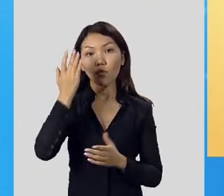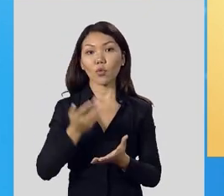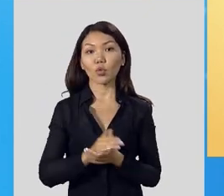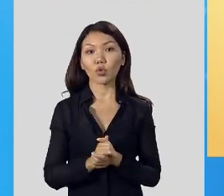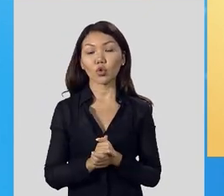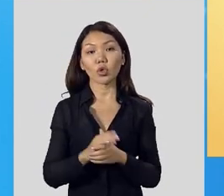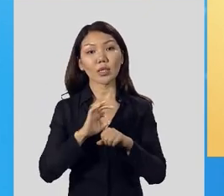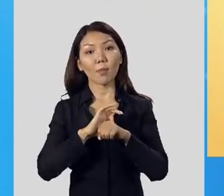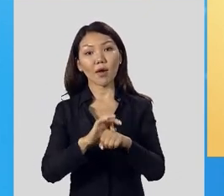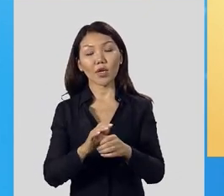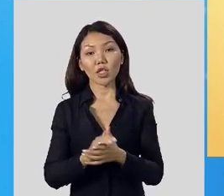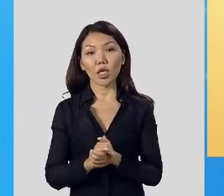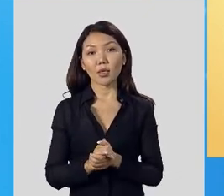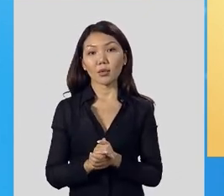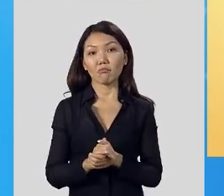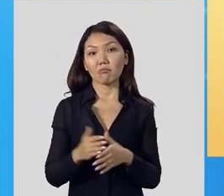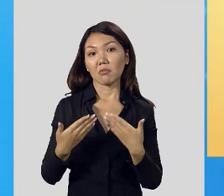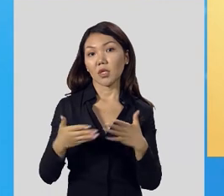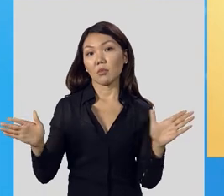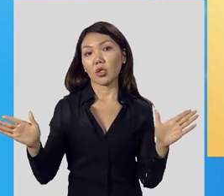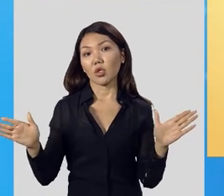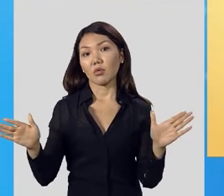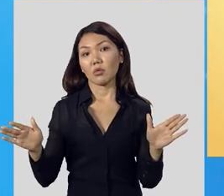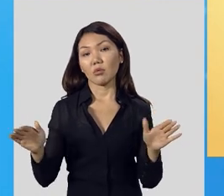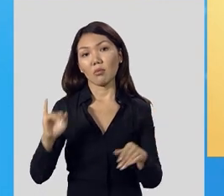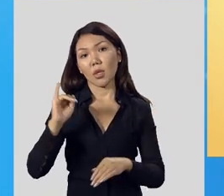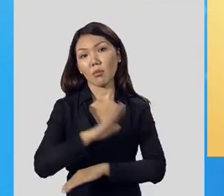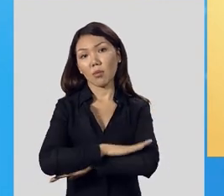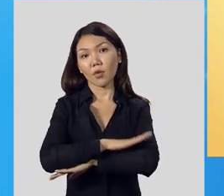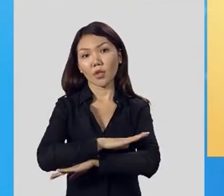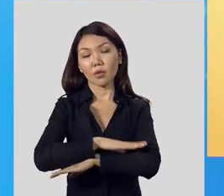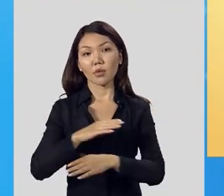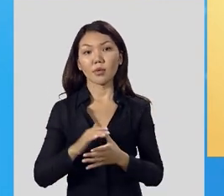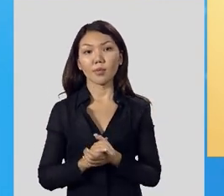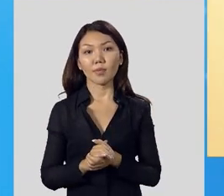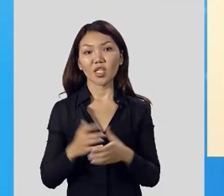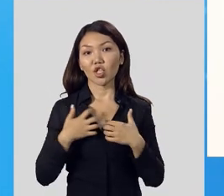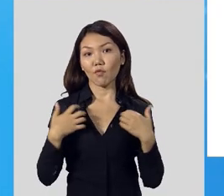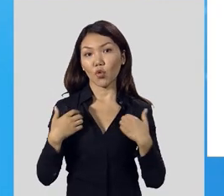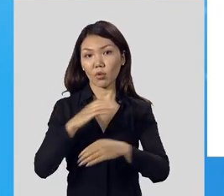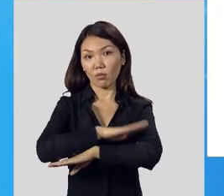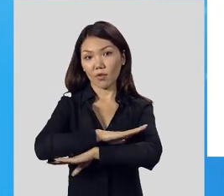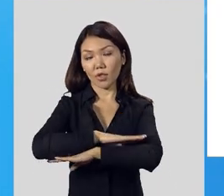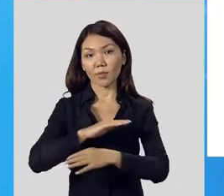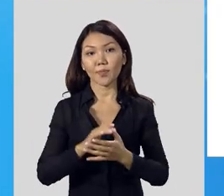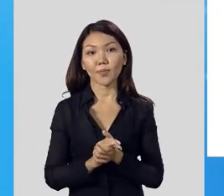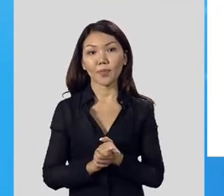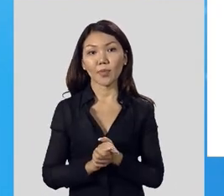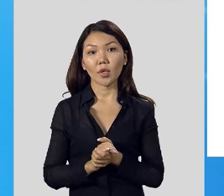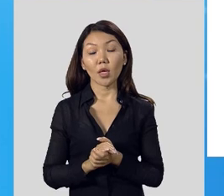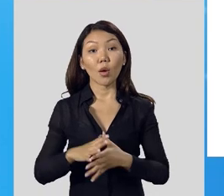сопровождается раскрепощенностью низших форм поведения и инстинктов. При очень